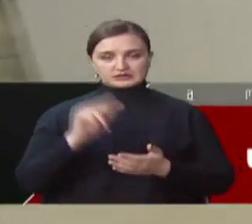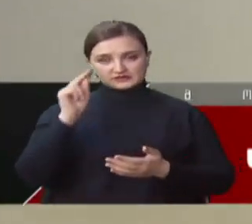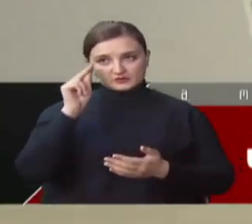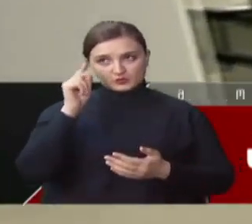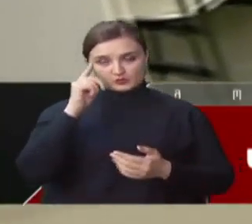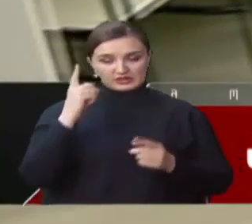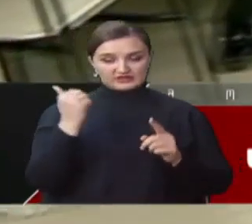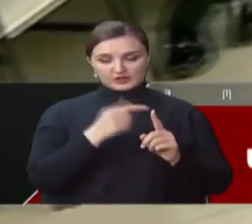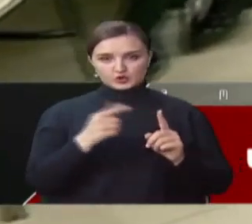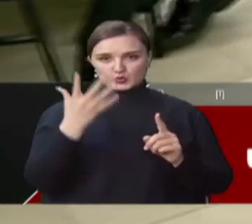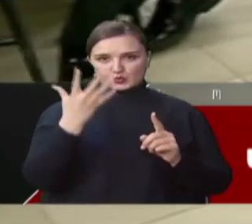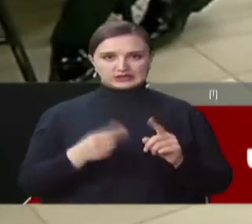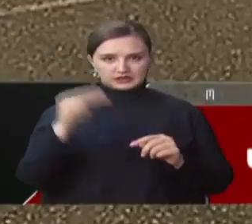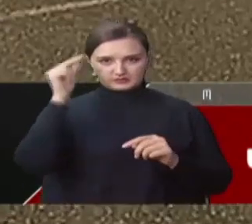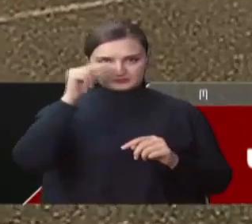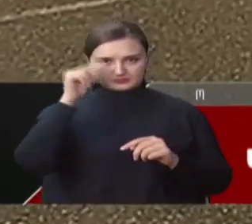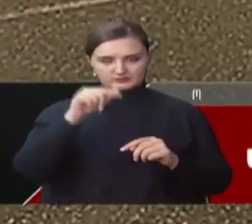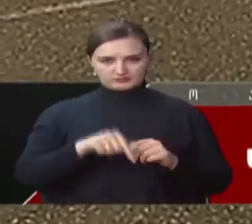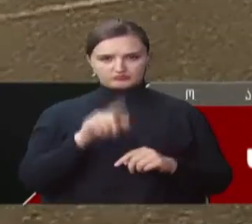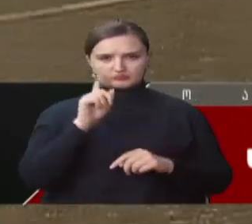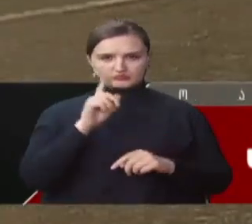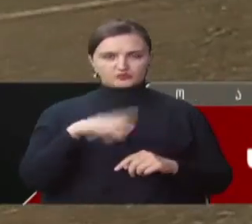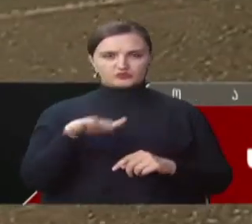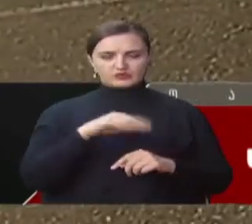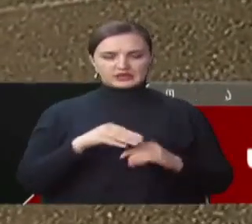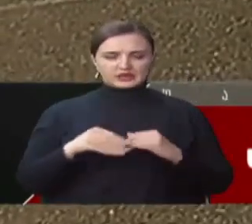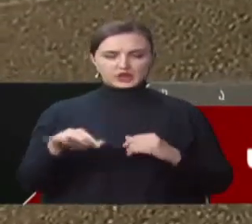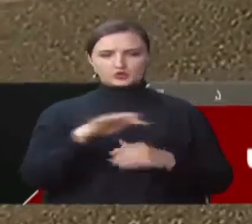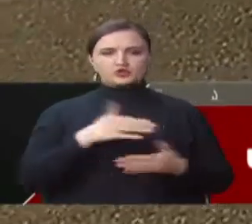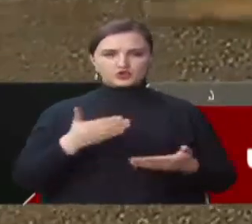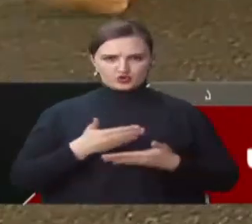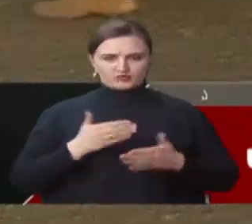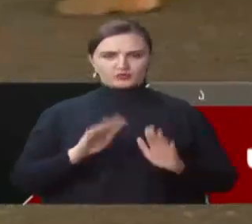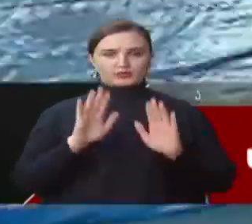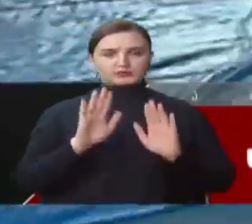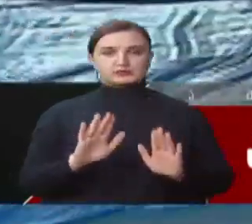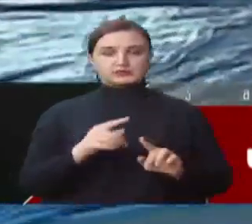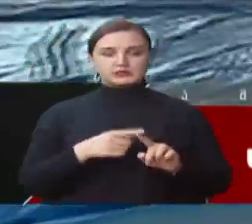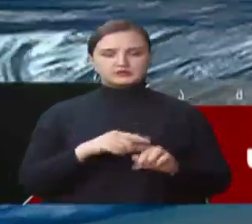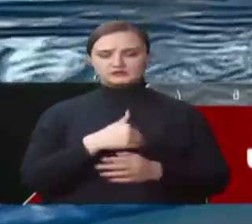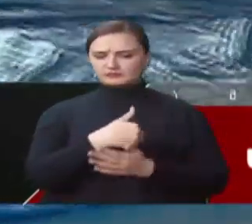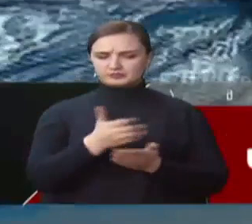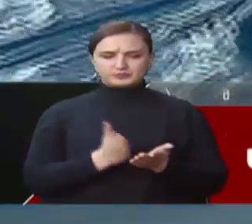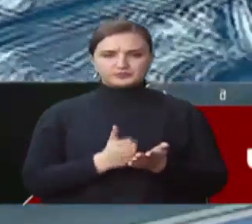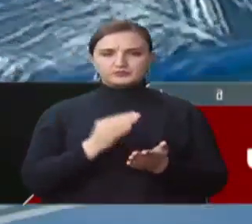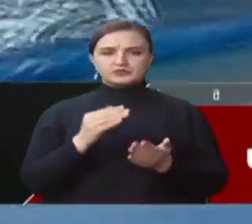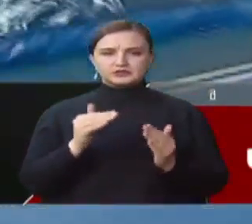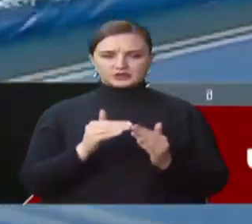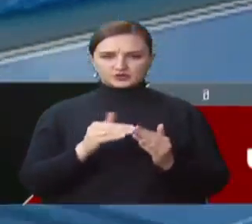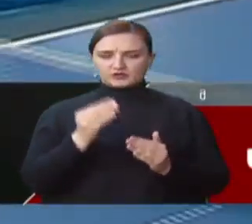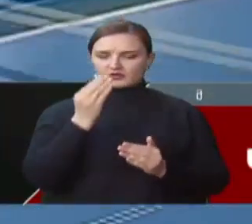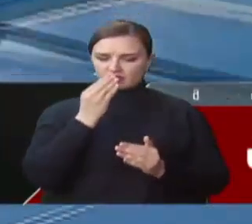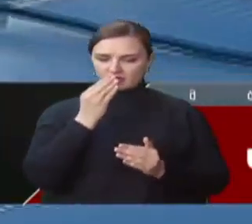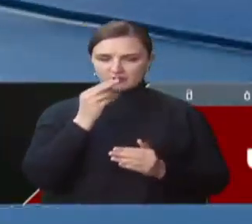დღის განმავლობაში მიმდინარეობს. Ამ პერიოდში კადეტები ლიცეუმის ტერიტორიაზე ცხოვრობენ. ისინი უზრუნველყოფილები არიან საცხოვრებელი პირობებით,